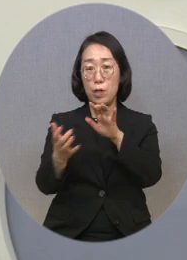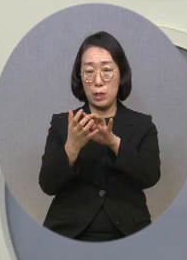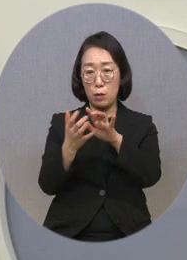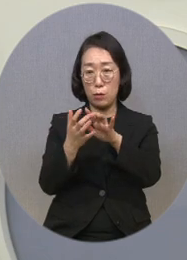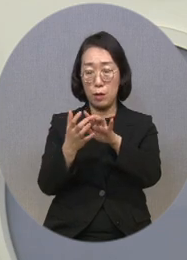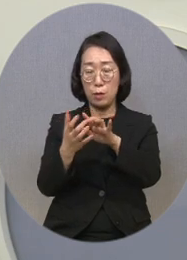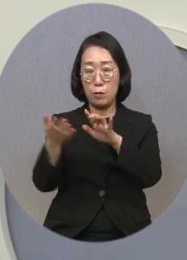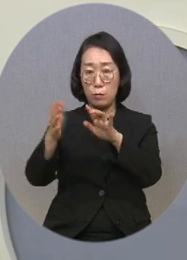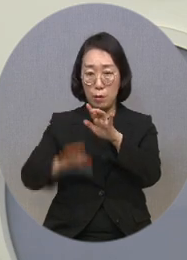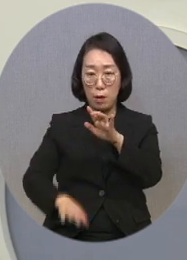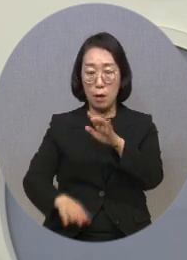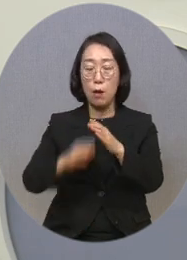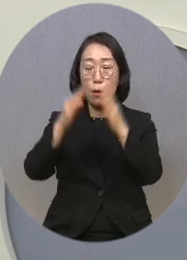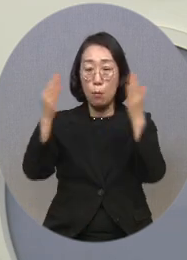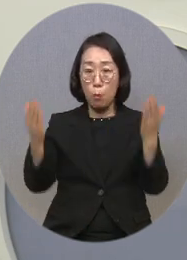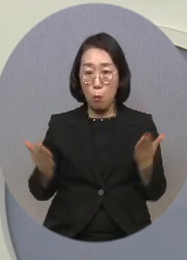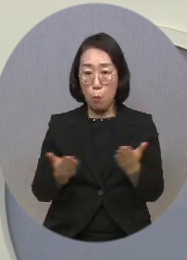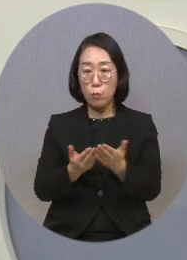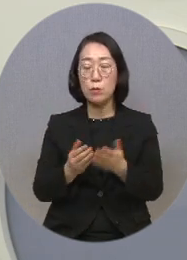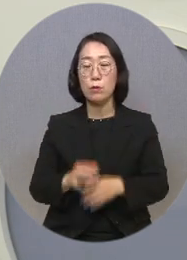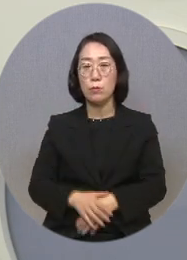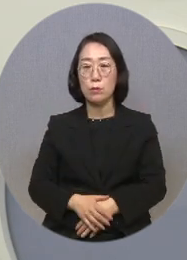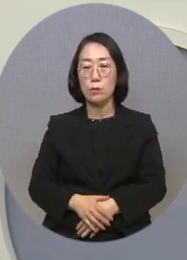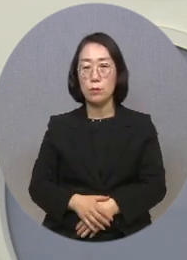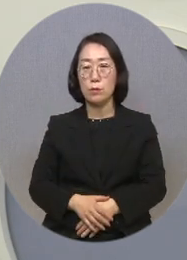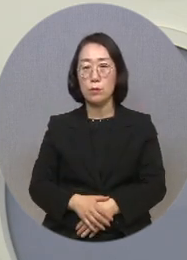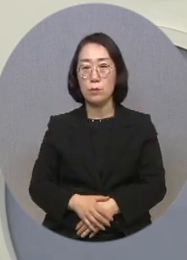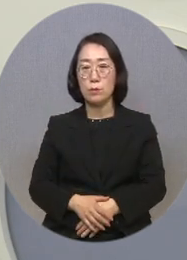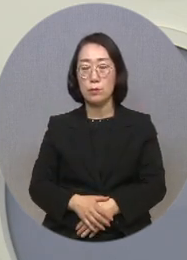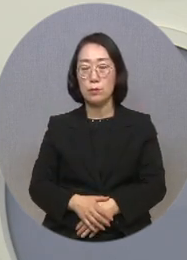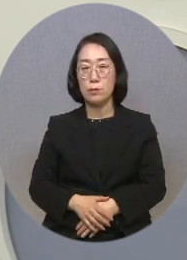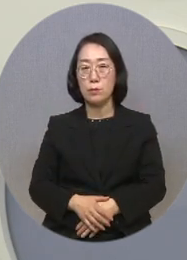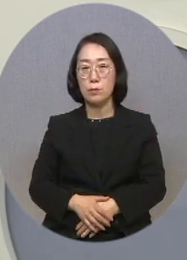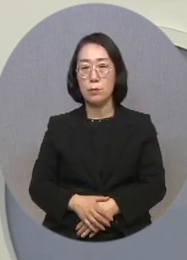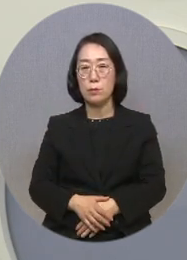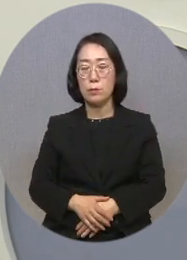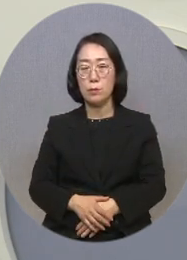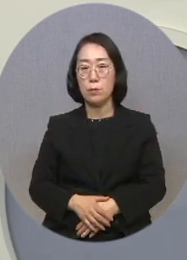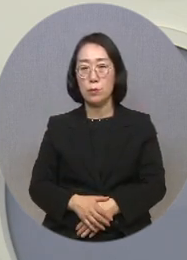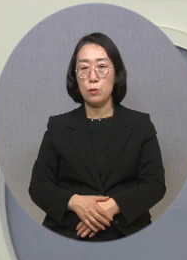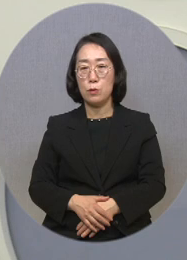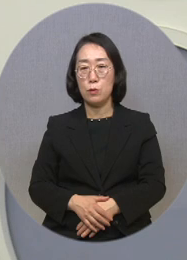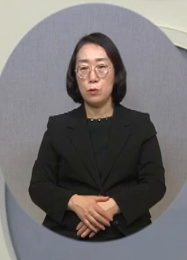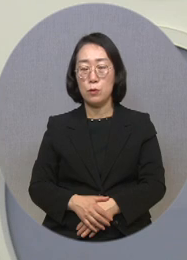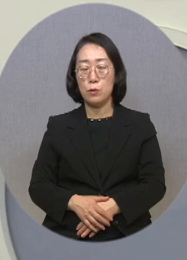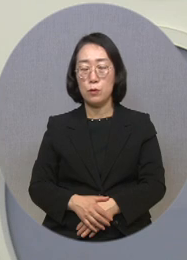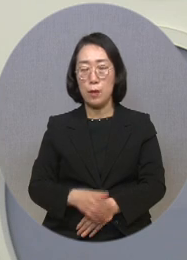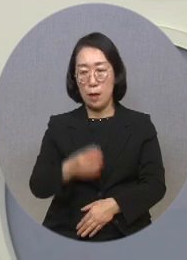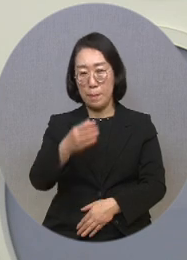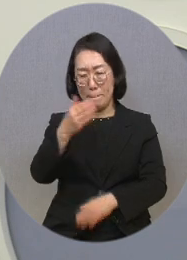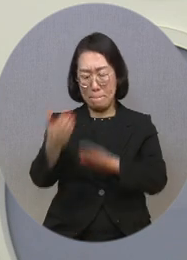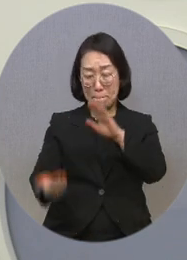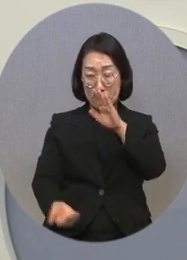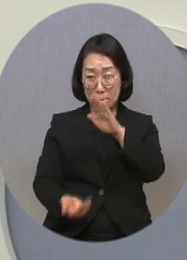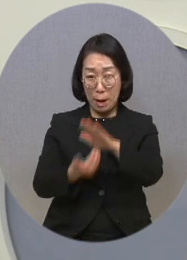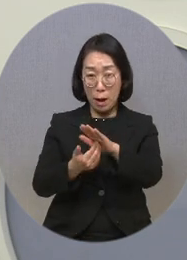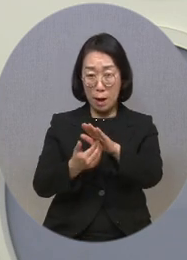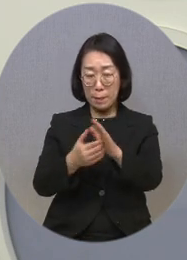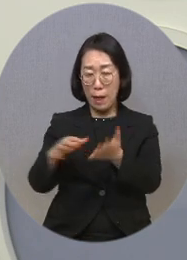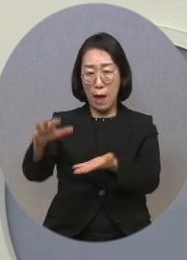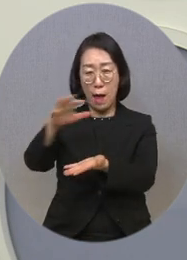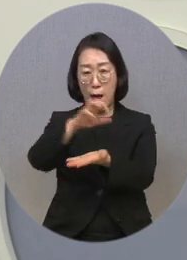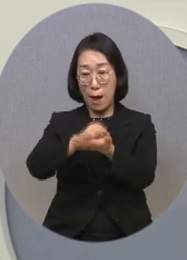되면 정말 다 초월한 그런 그 부처의 경지나 마찬가지죠. 이 우리가 지금